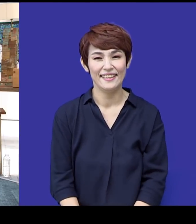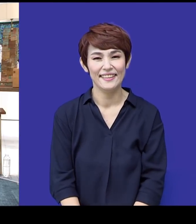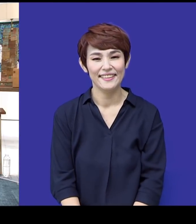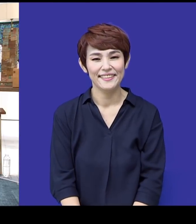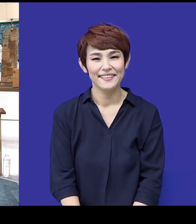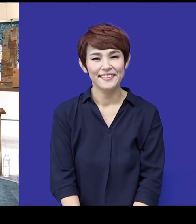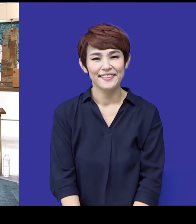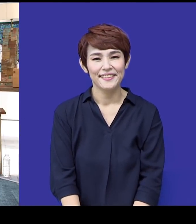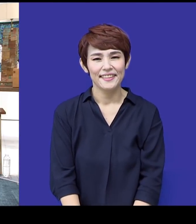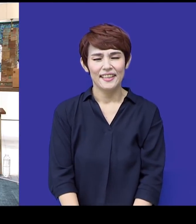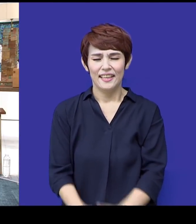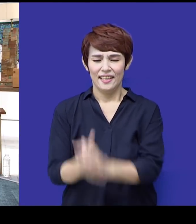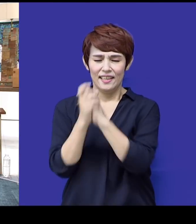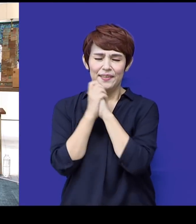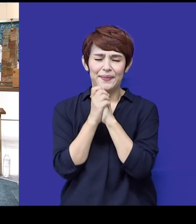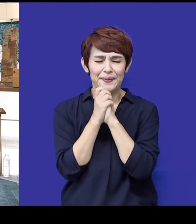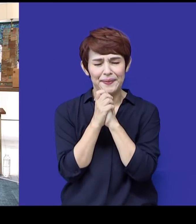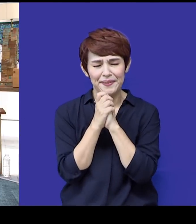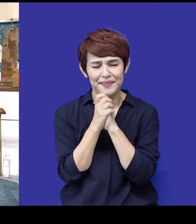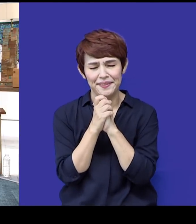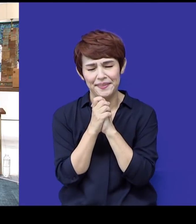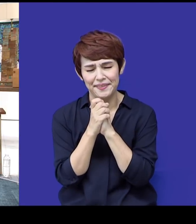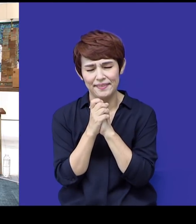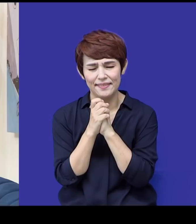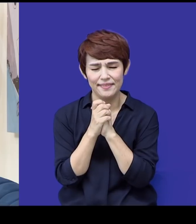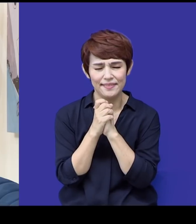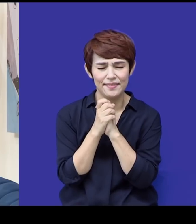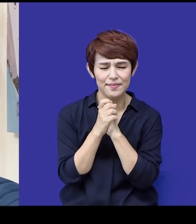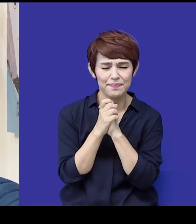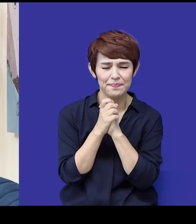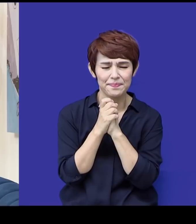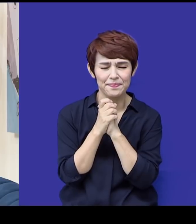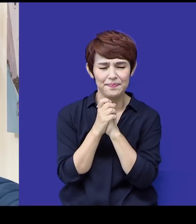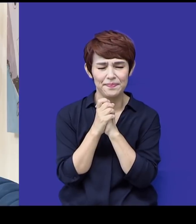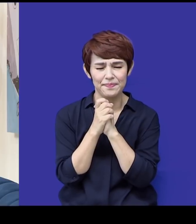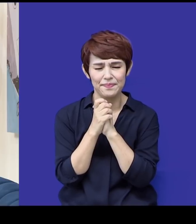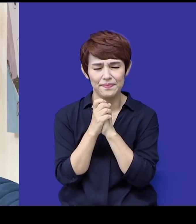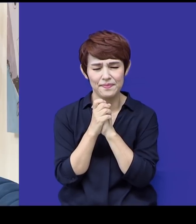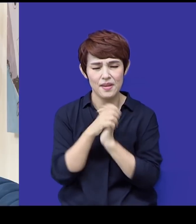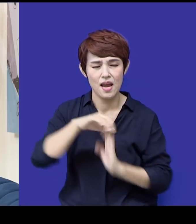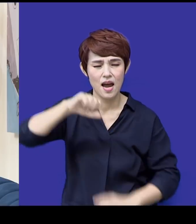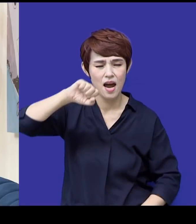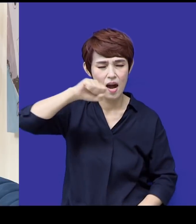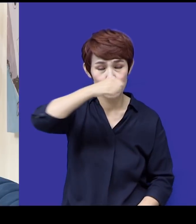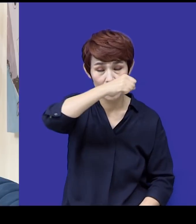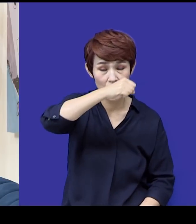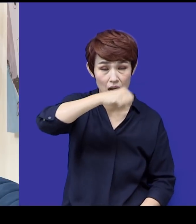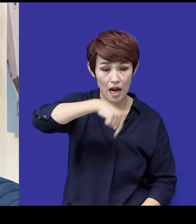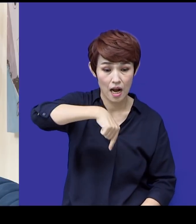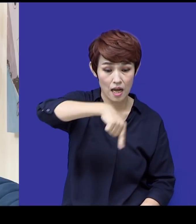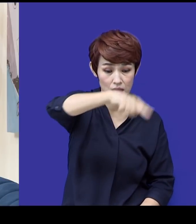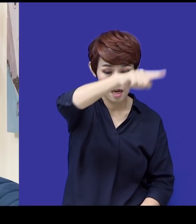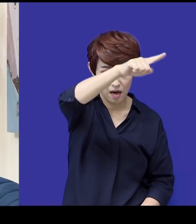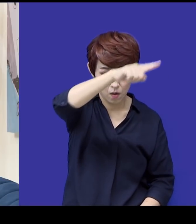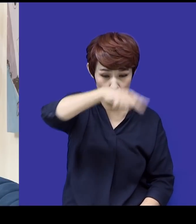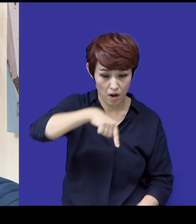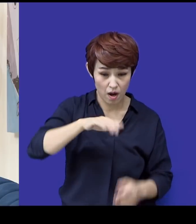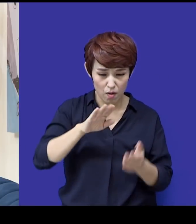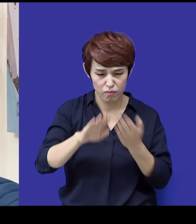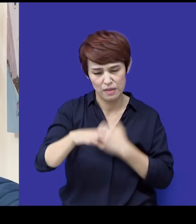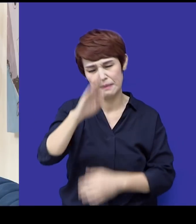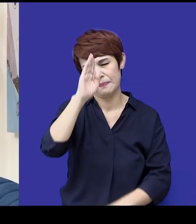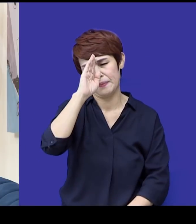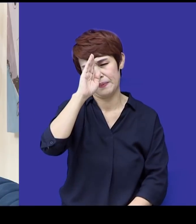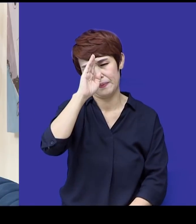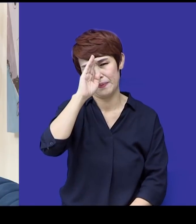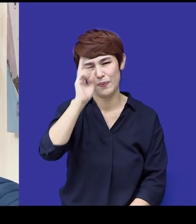이렇게 기도하면서 이렇게 살다 보니까 아프리카 갔다 오고 난 다음에 아팠어요, 많이. 또 아프셨어요.